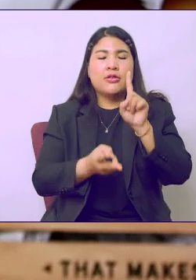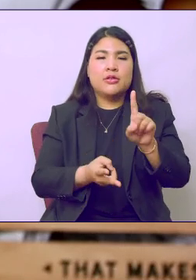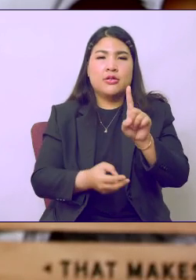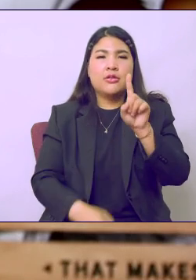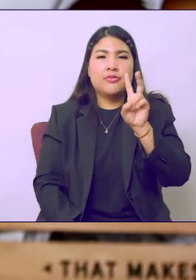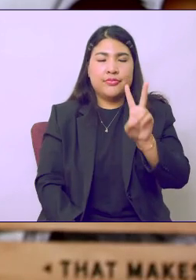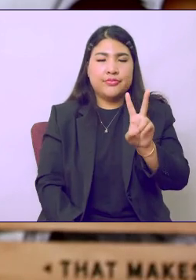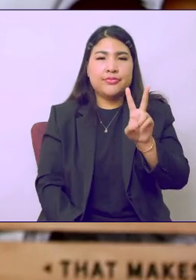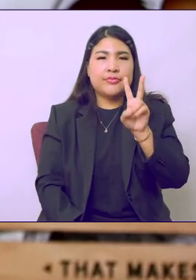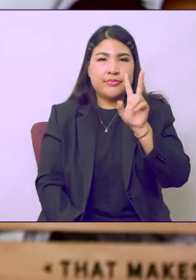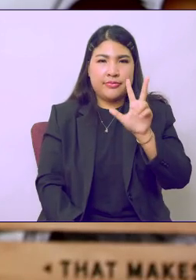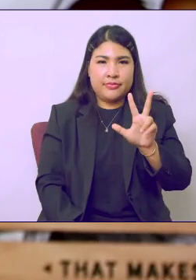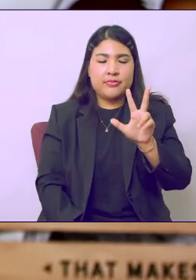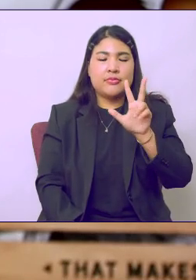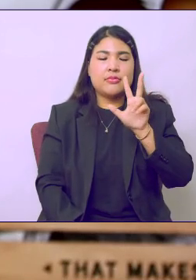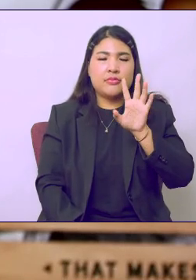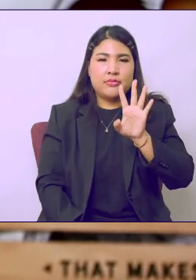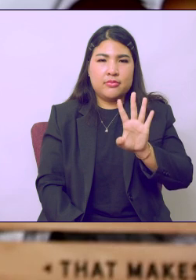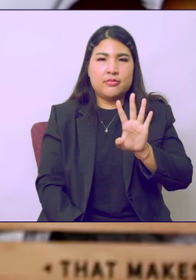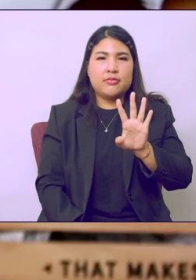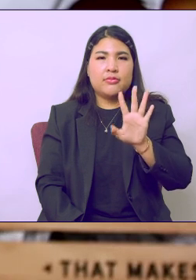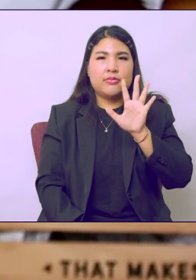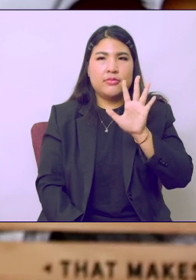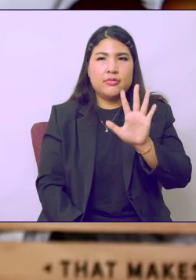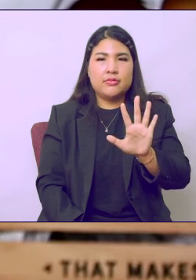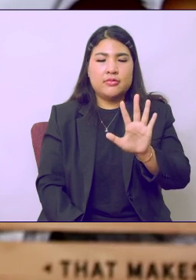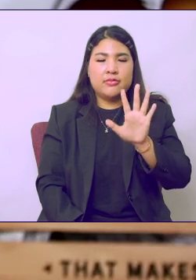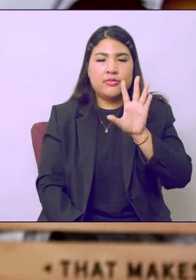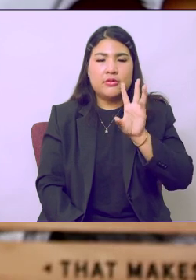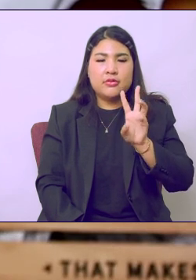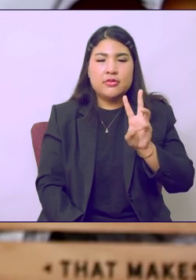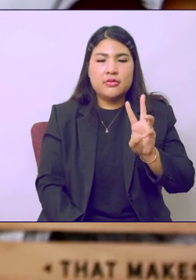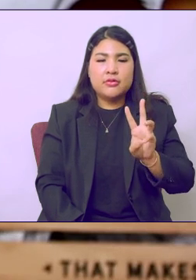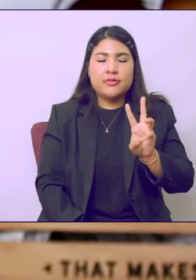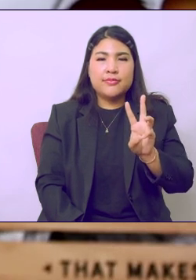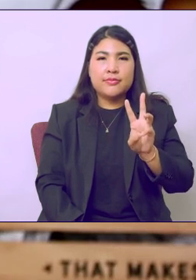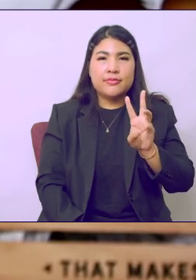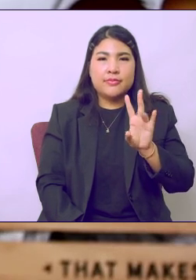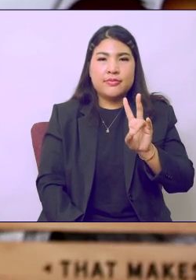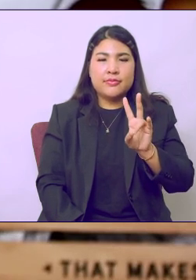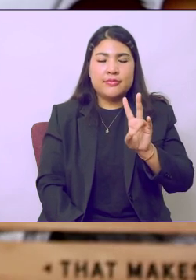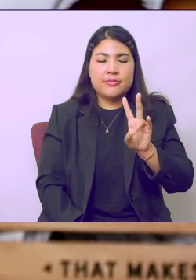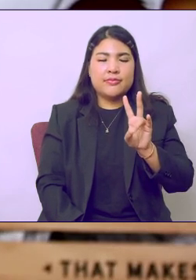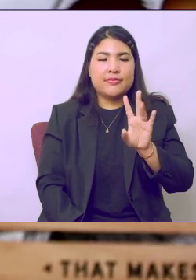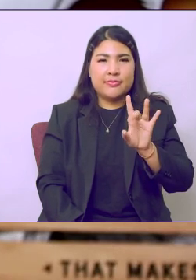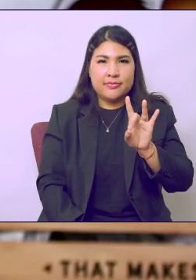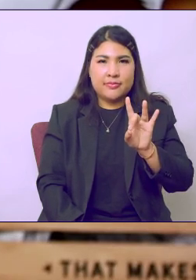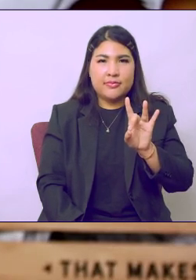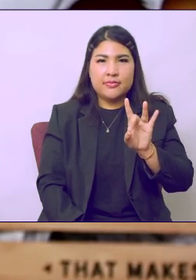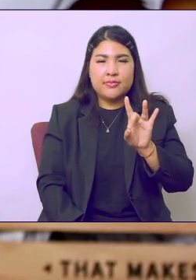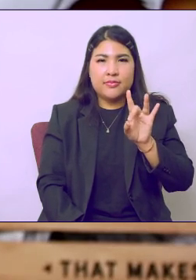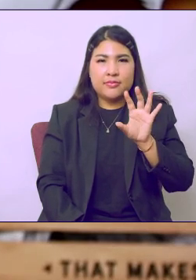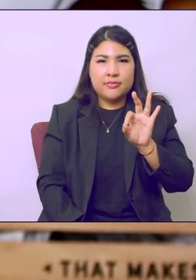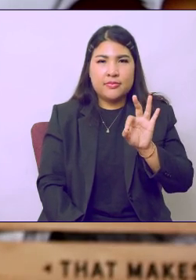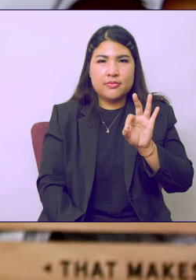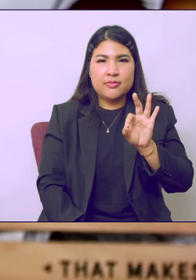1 2 34 5 6 7